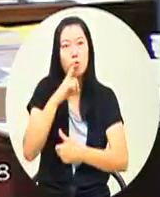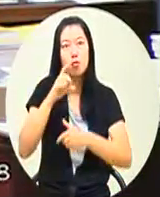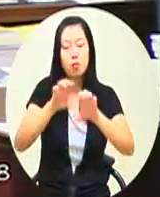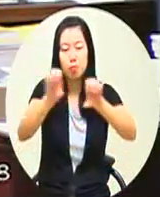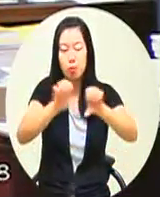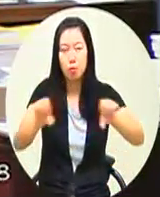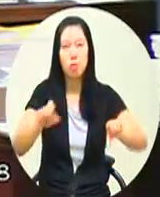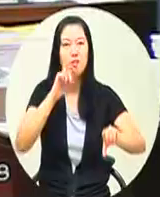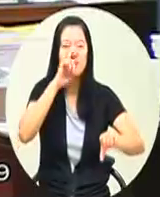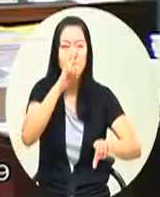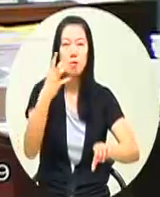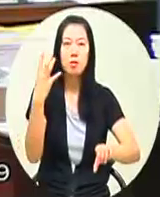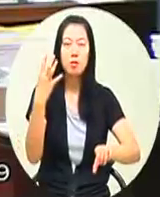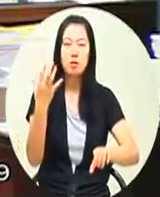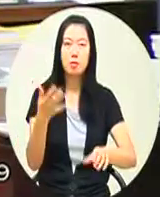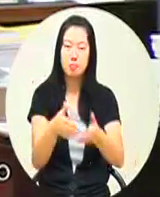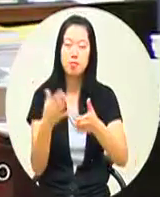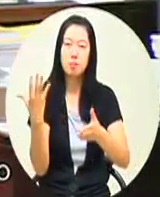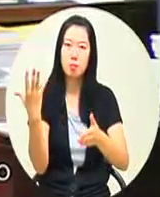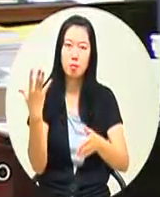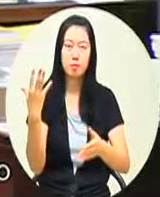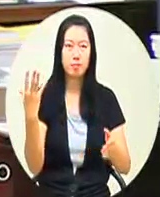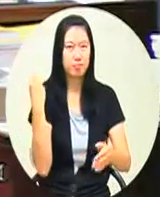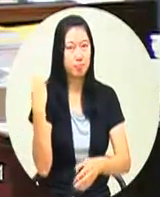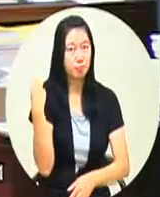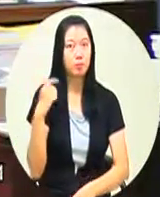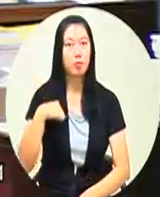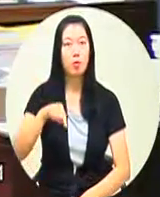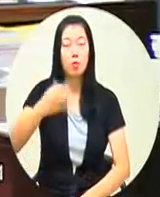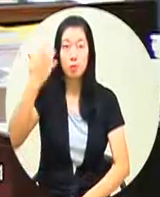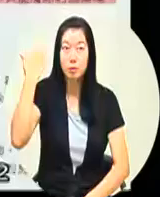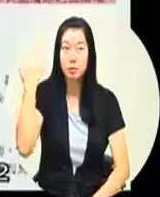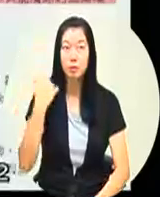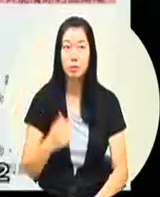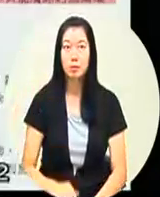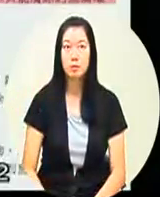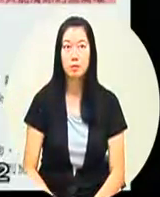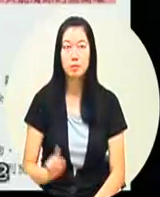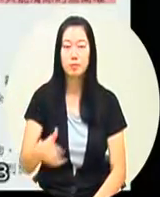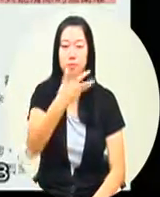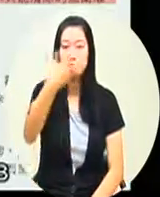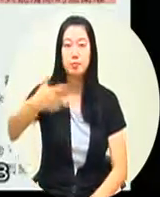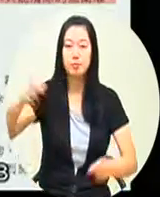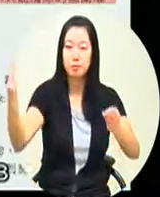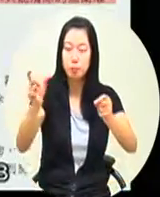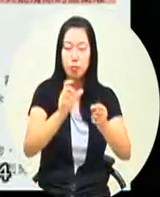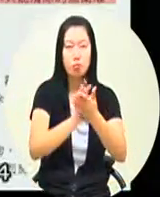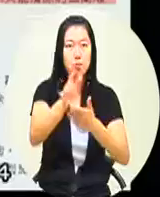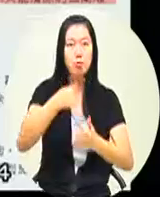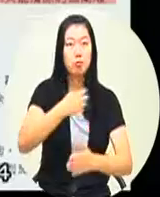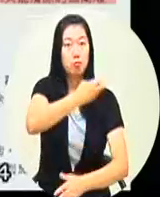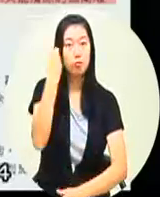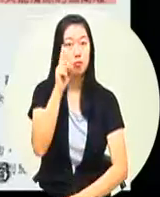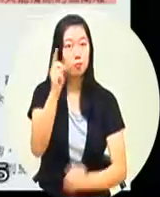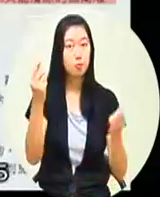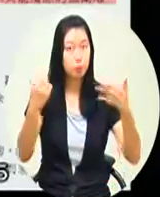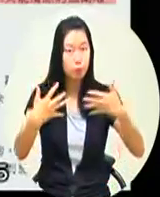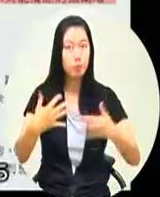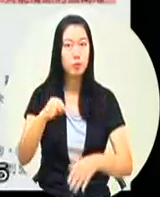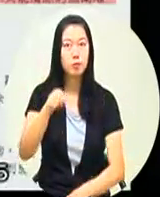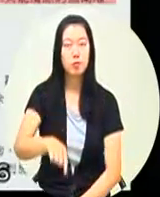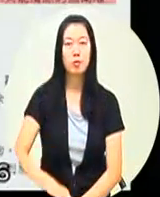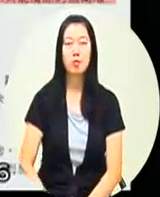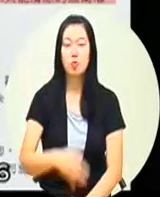等等的。可是在这个问题以外，其实我们从过去那个莫拉克风灾以后，其实我们发现一个问题，我们的原